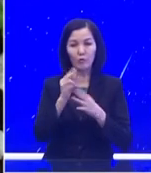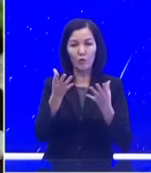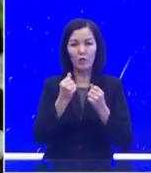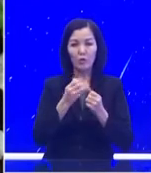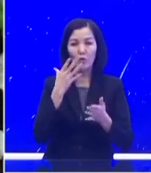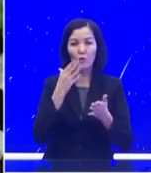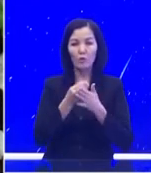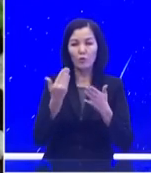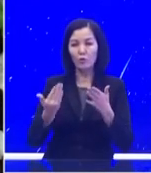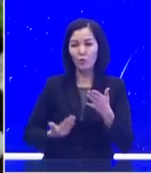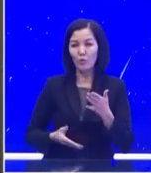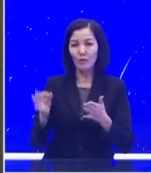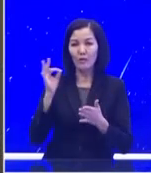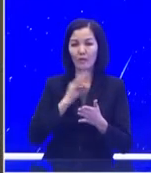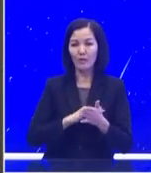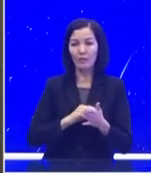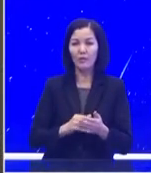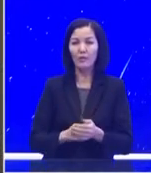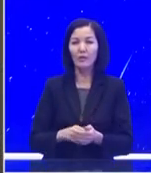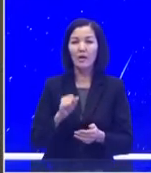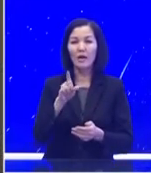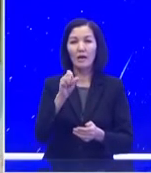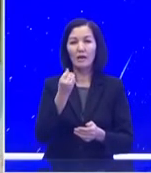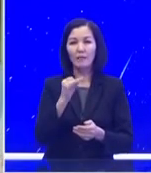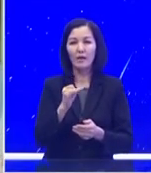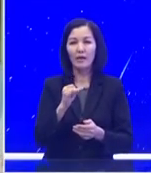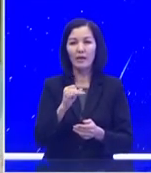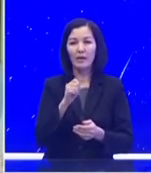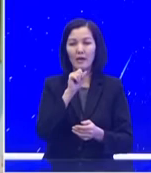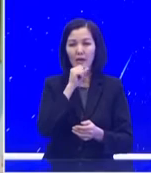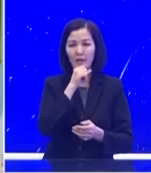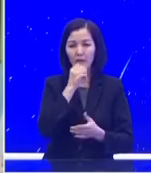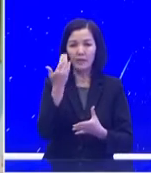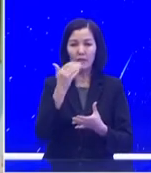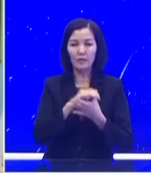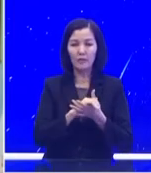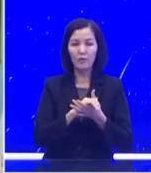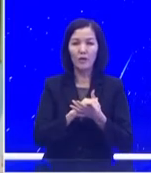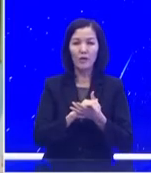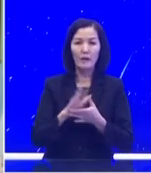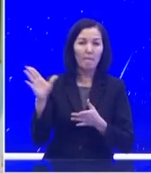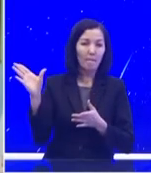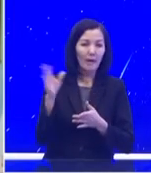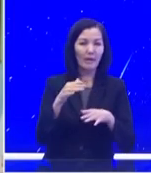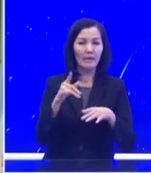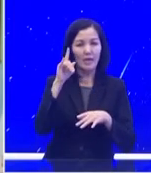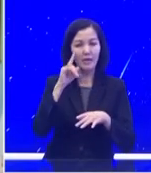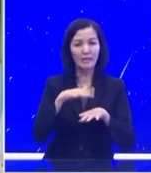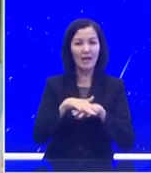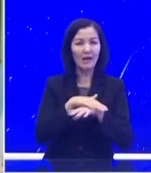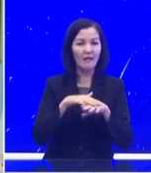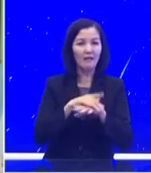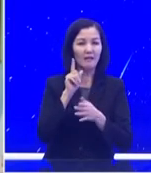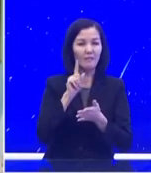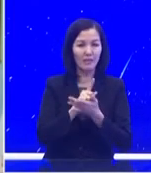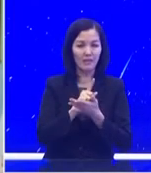болашақ өзінің ұл-қыздарына жеткізу. Бұл жерде Абай атамызды тану әрбір мен қазақпын деп жүрегі соққан еңбектеген баладан еңкеген қарияға